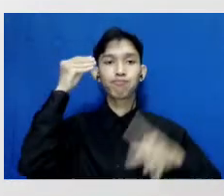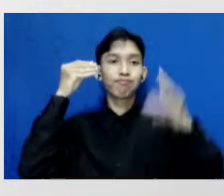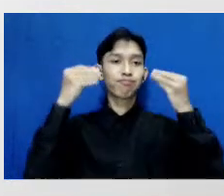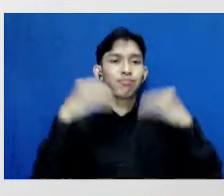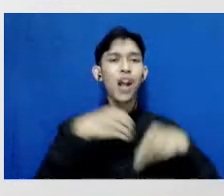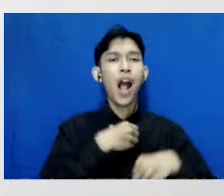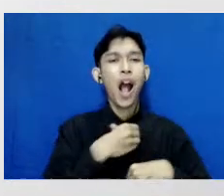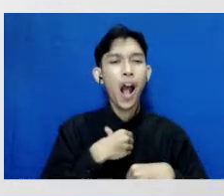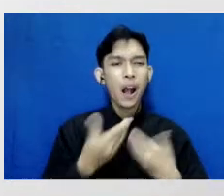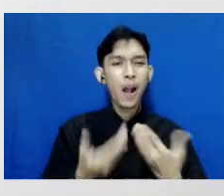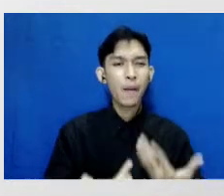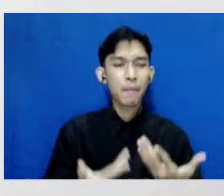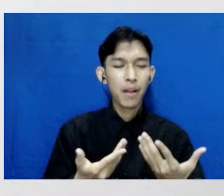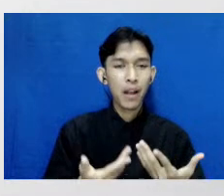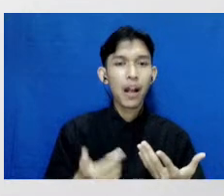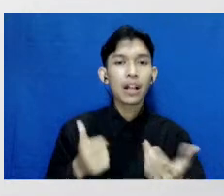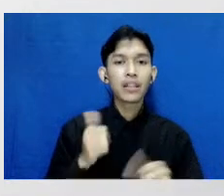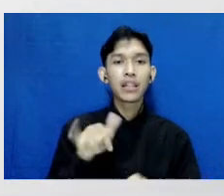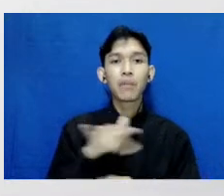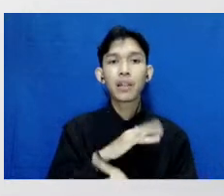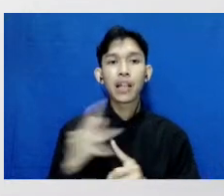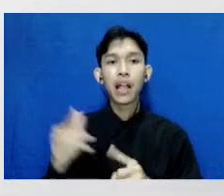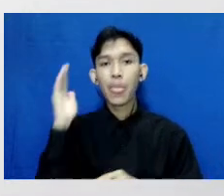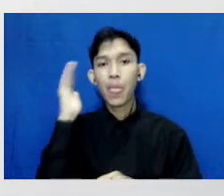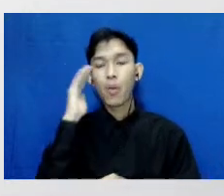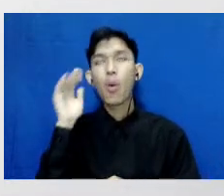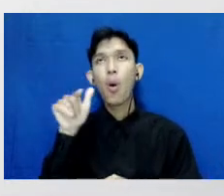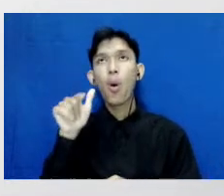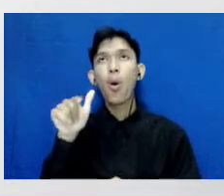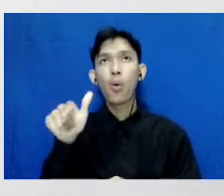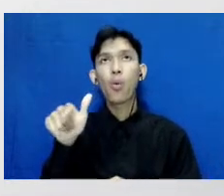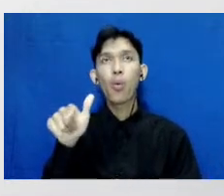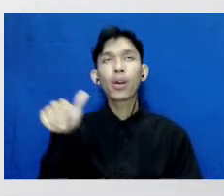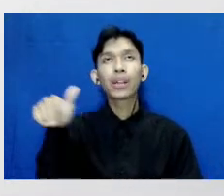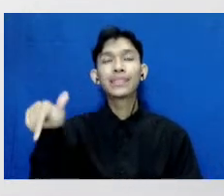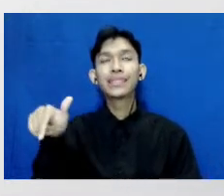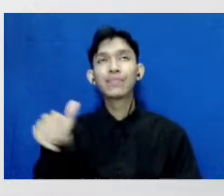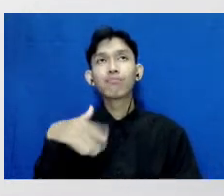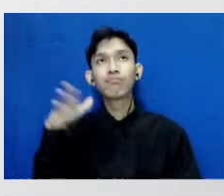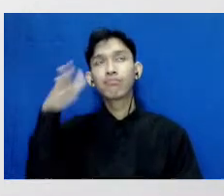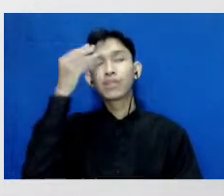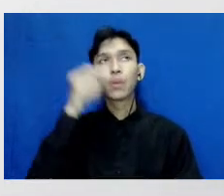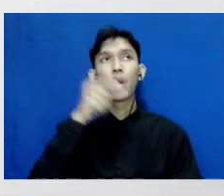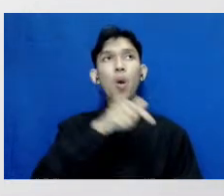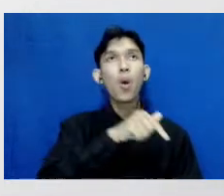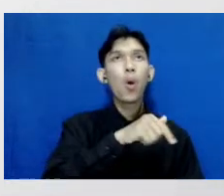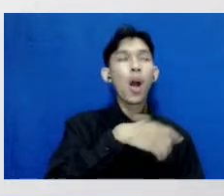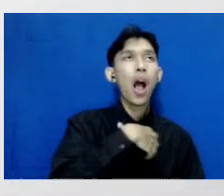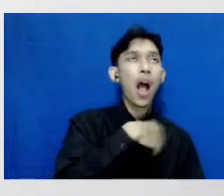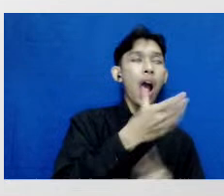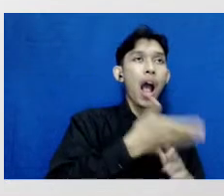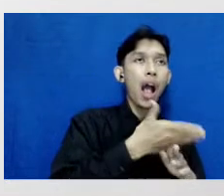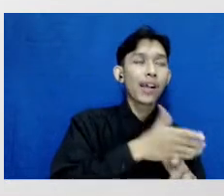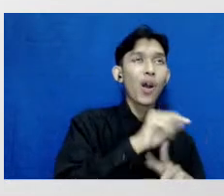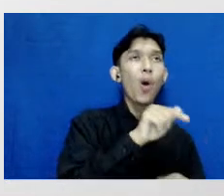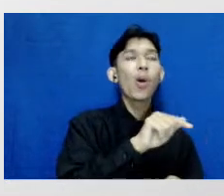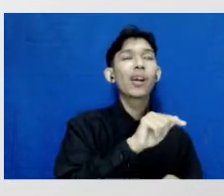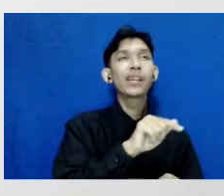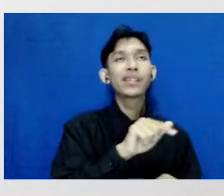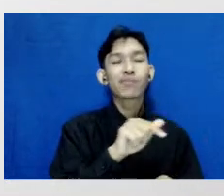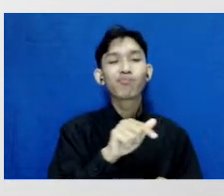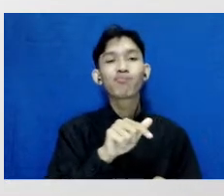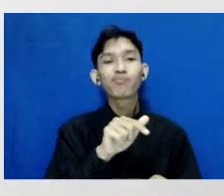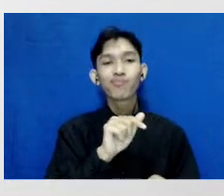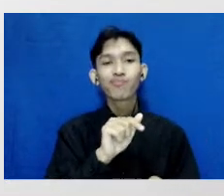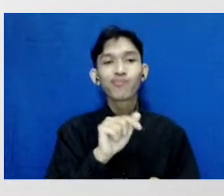subjek data. Jadi masyarakat itu tahu, oh, right to be forgotten itu ini loh, oh, right to access itu ini loh maksudnya untuk kita loh.